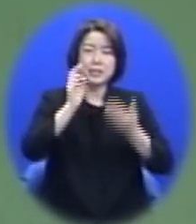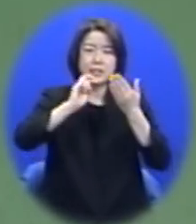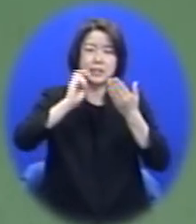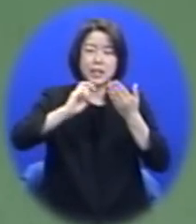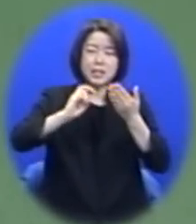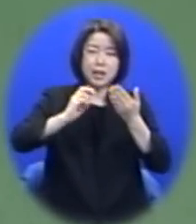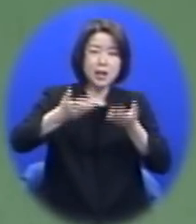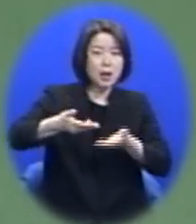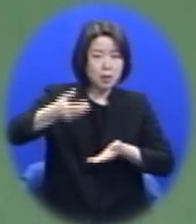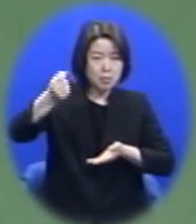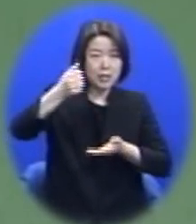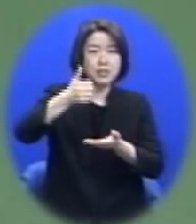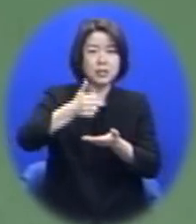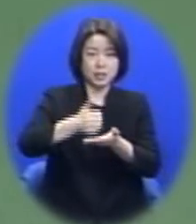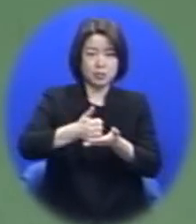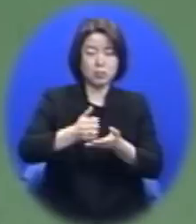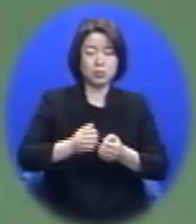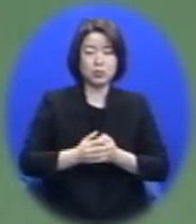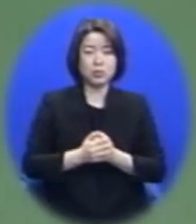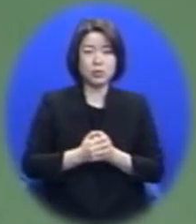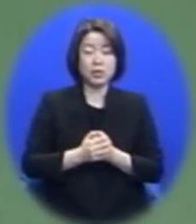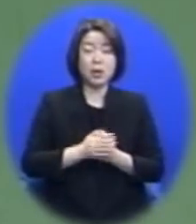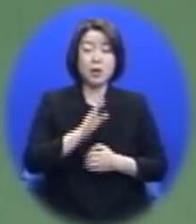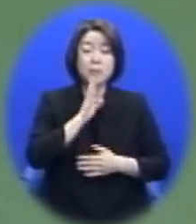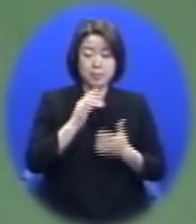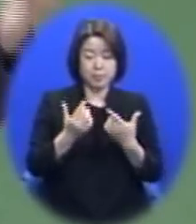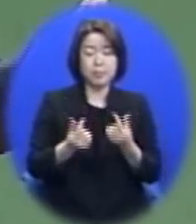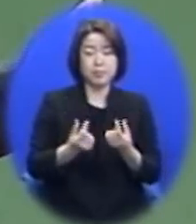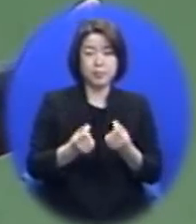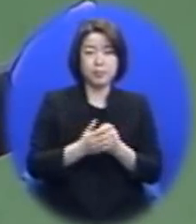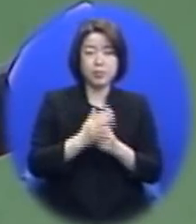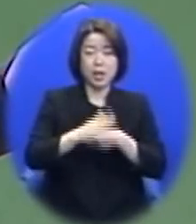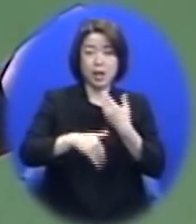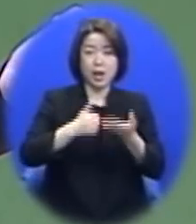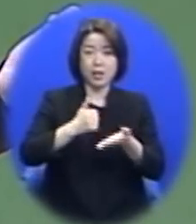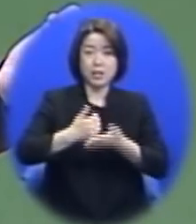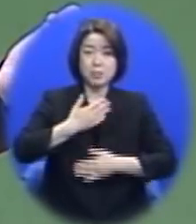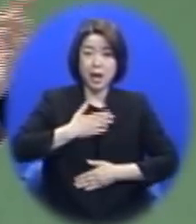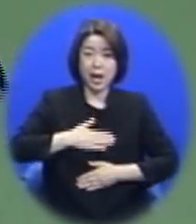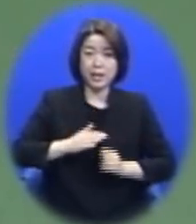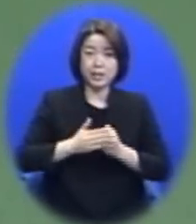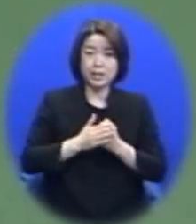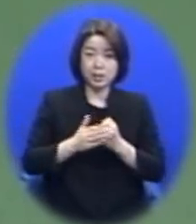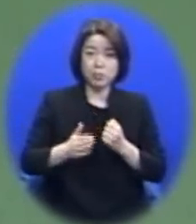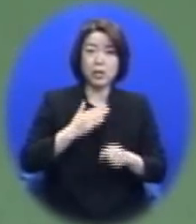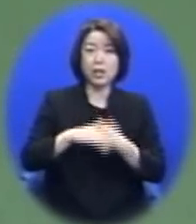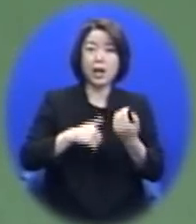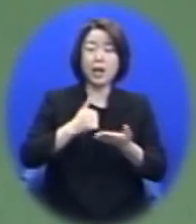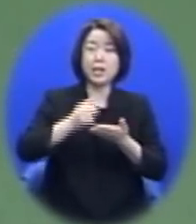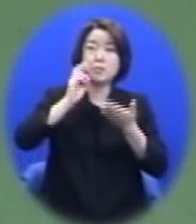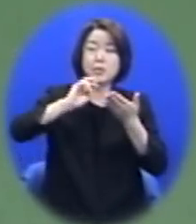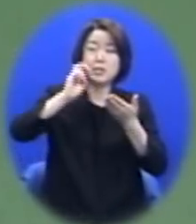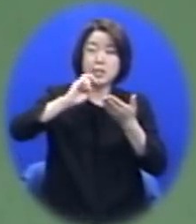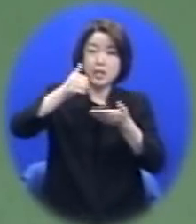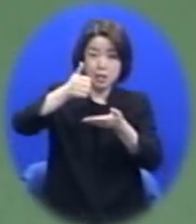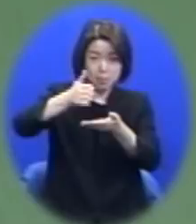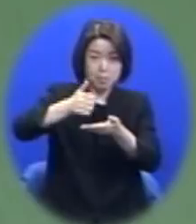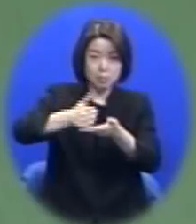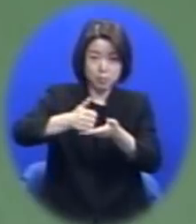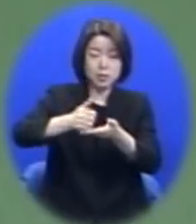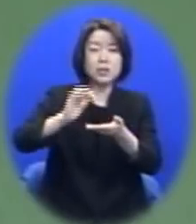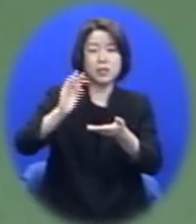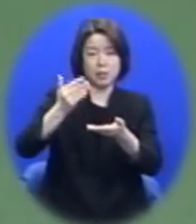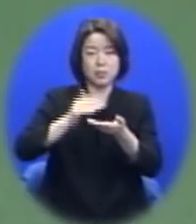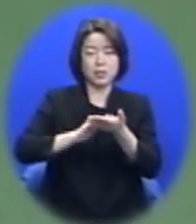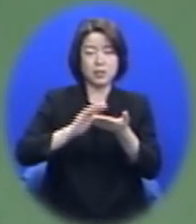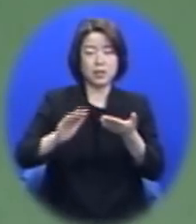그렇게 말씀했습니다. 여러분, 그렇습니다. 하나님을 아니까 하나님이 찬양받으실 분인 것이 되는